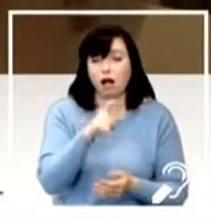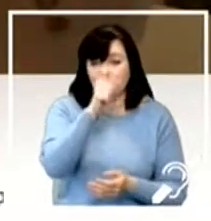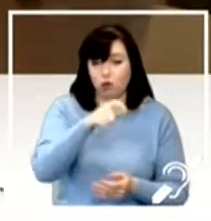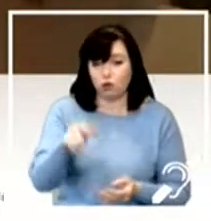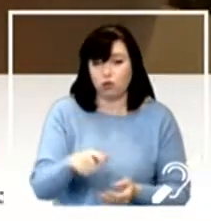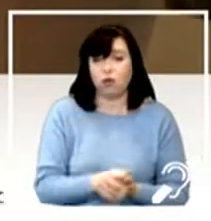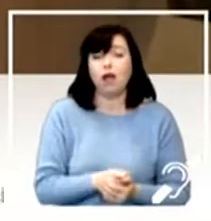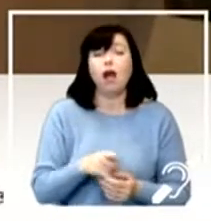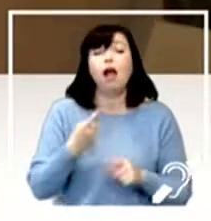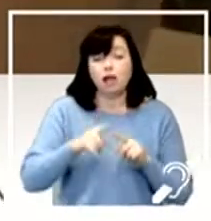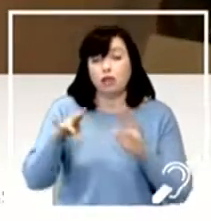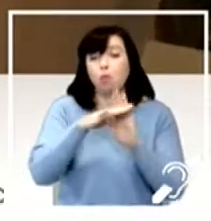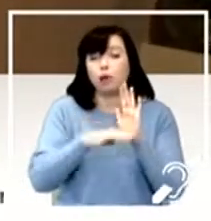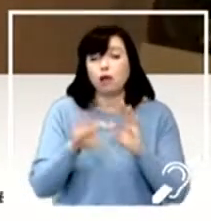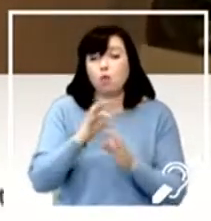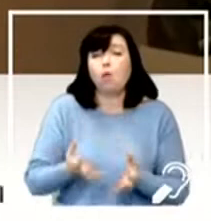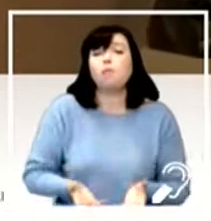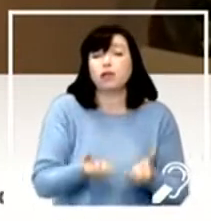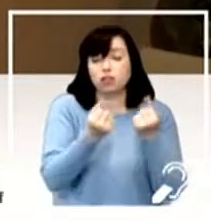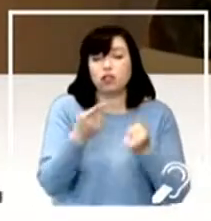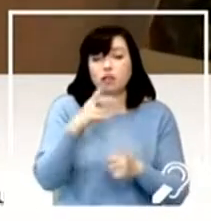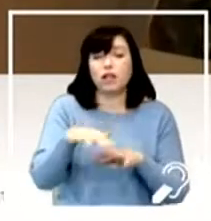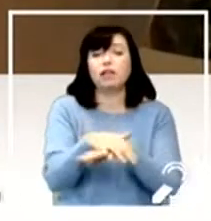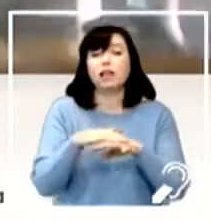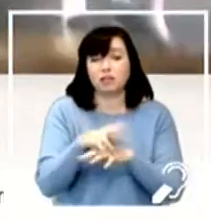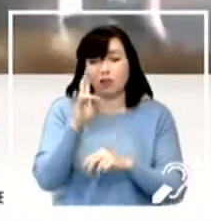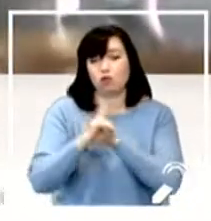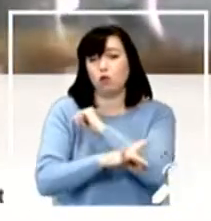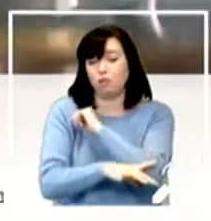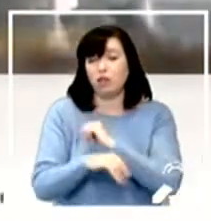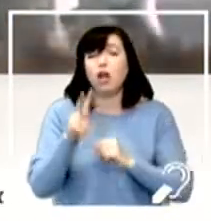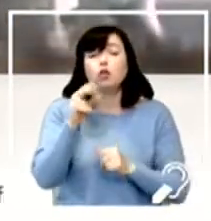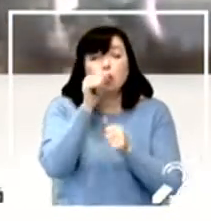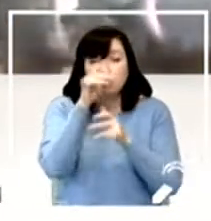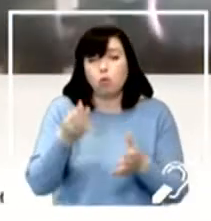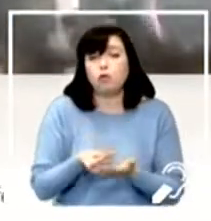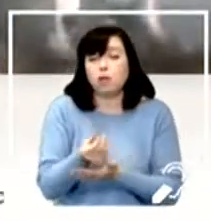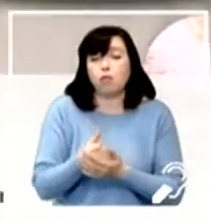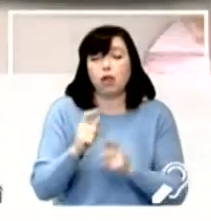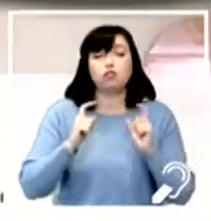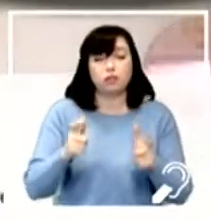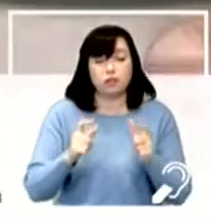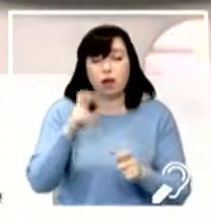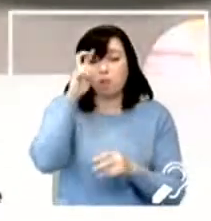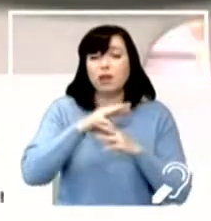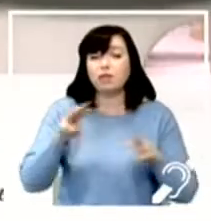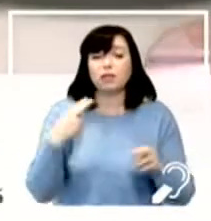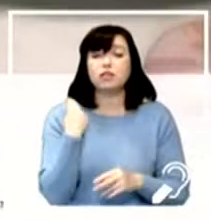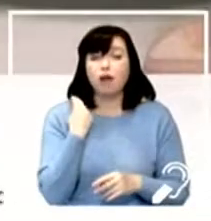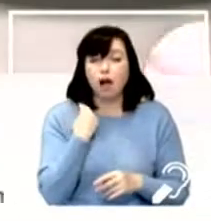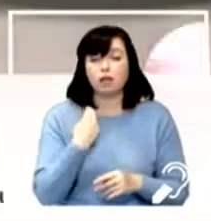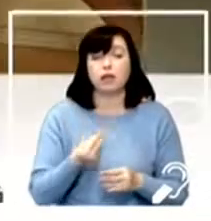beneficiarilor. În cadrul programului de sprijin pentru populația defavorizată care nu își poate plăti facturile, guvernul de la Londra a